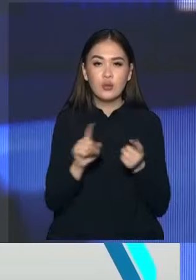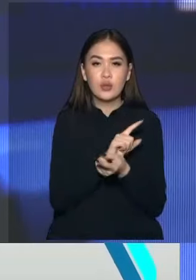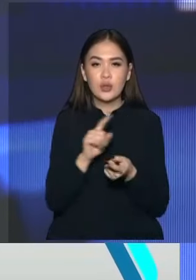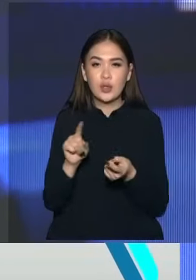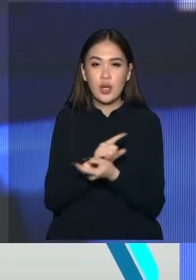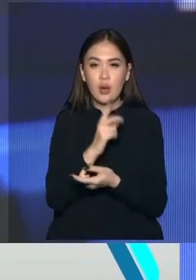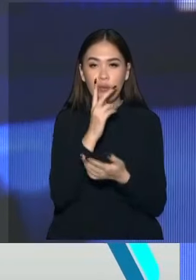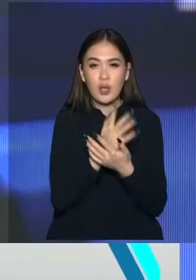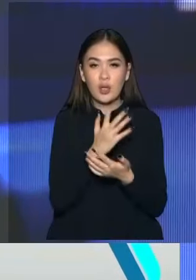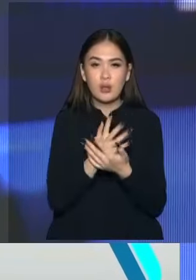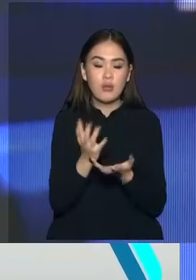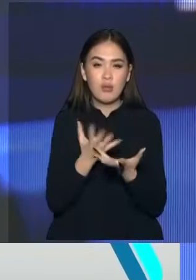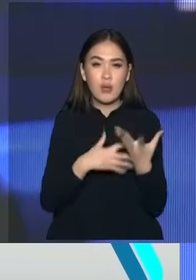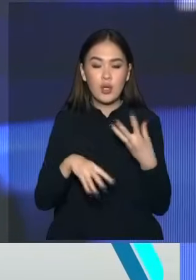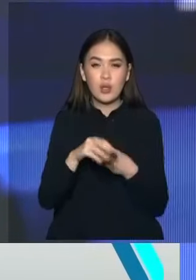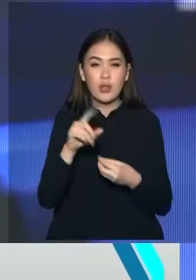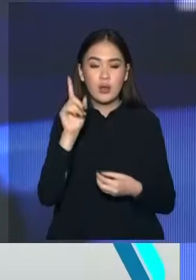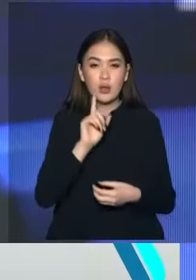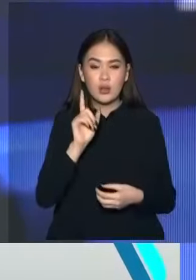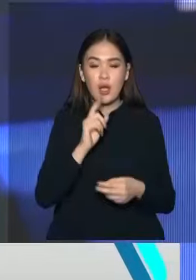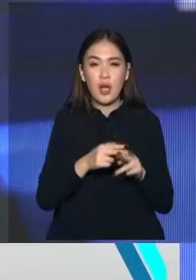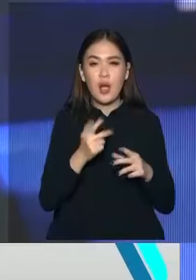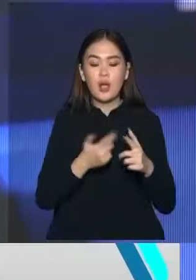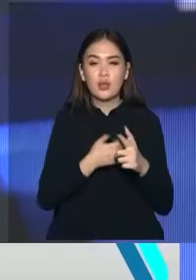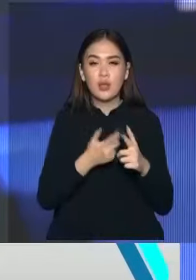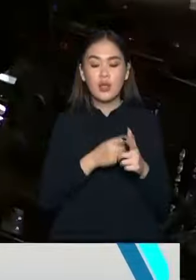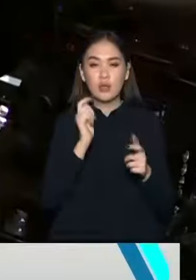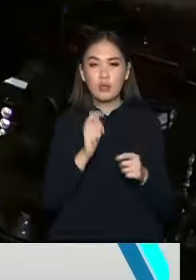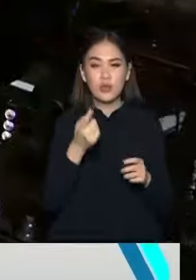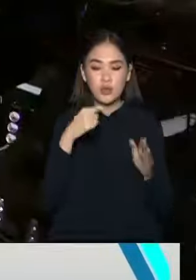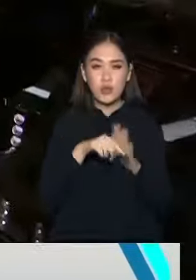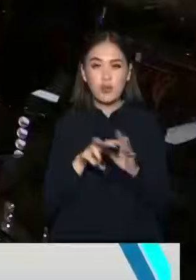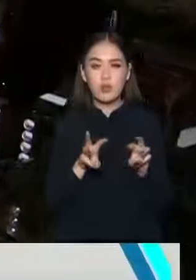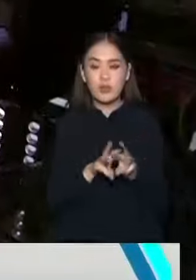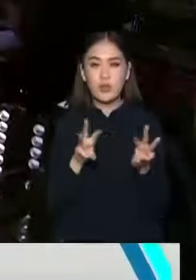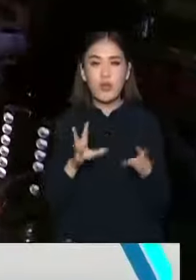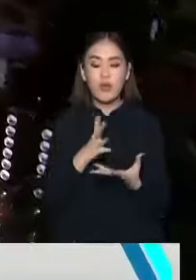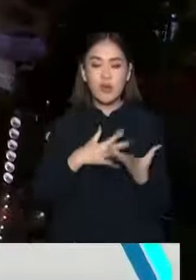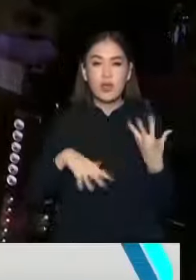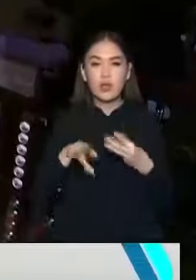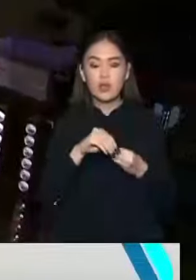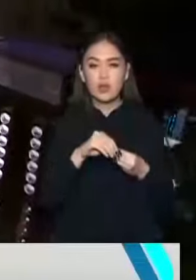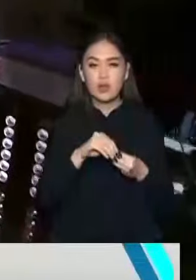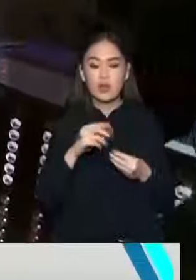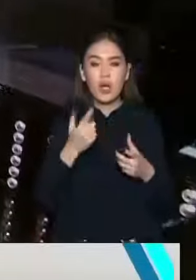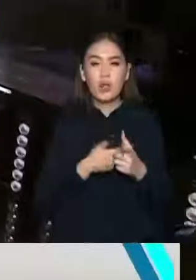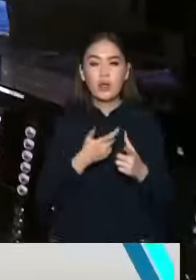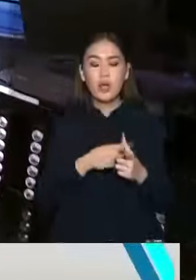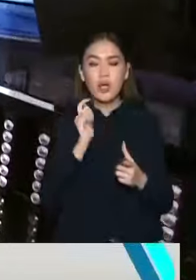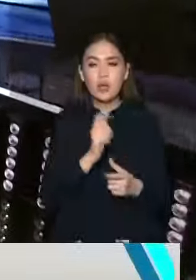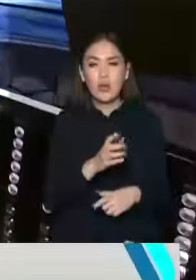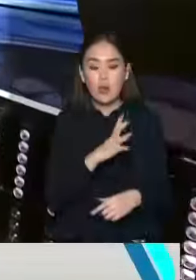жатыр. Барлығы қалпынша аталған мерзімде Ішкі істер министрлігі барлығын сол аталған